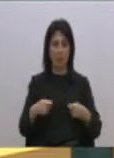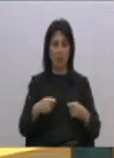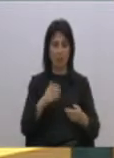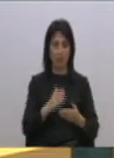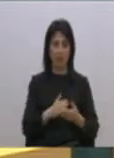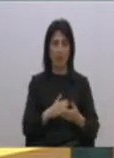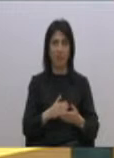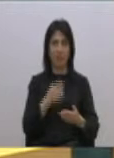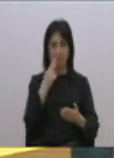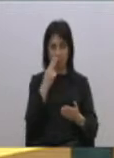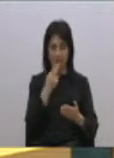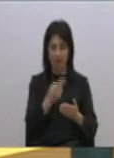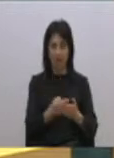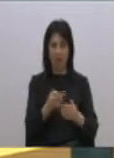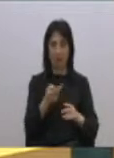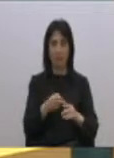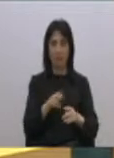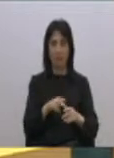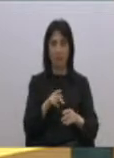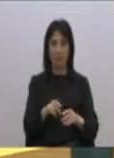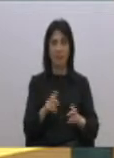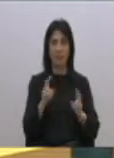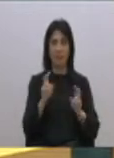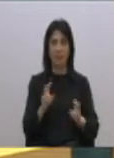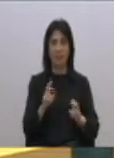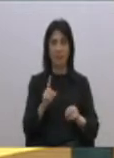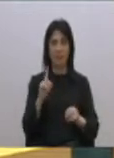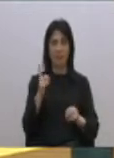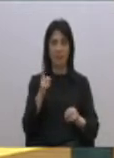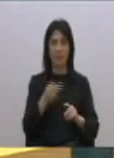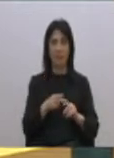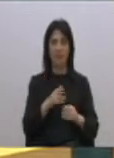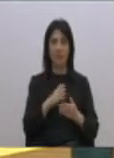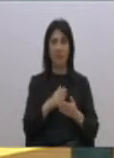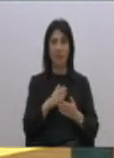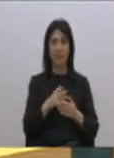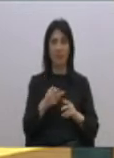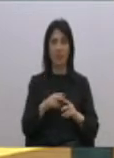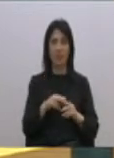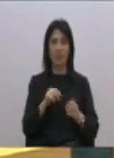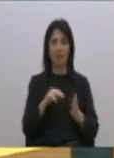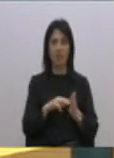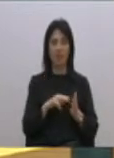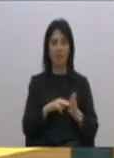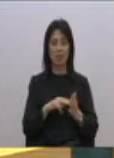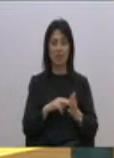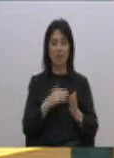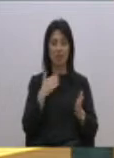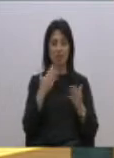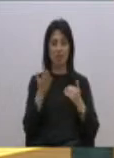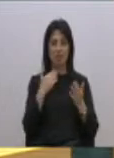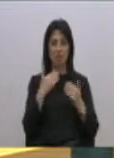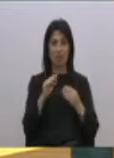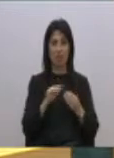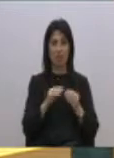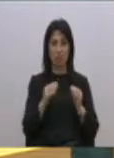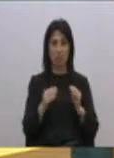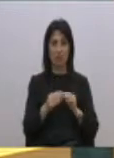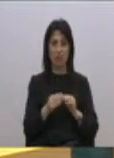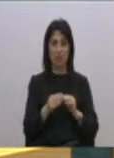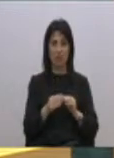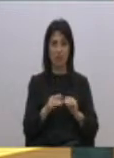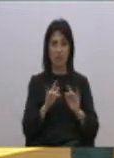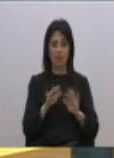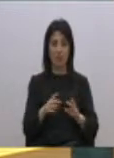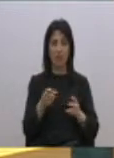მართველობას, მიანიშნებს ამაზე. კერძო, პირველი ეს არის აი იმ შეფასებების და კენჭისხრის პრობლემა.